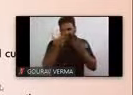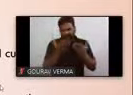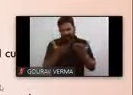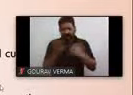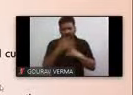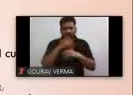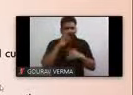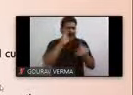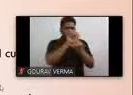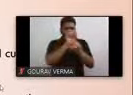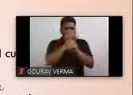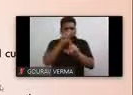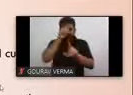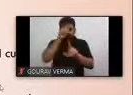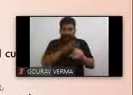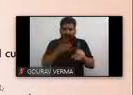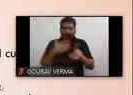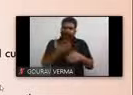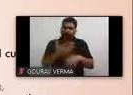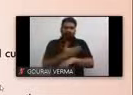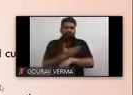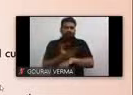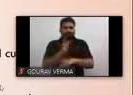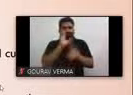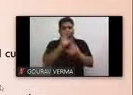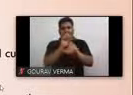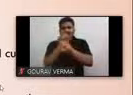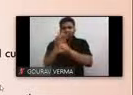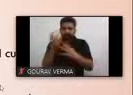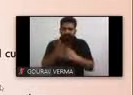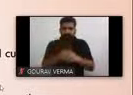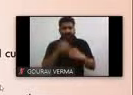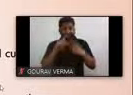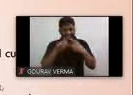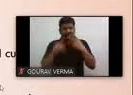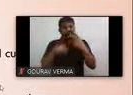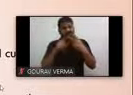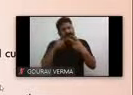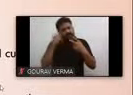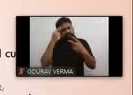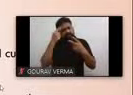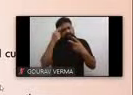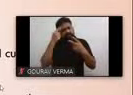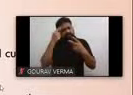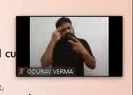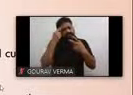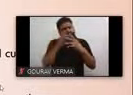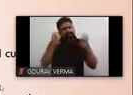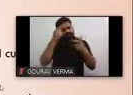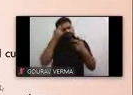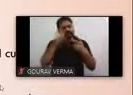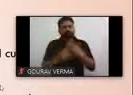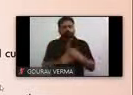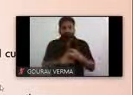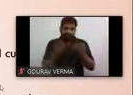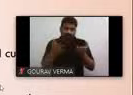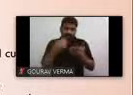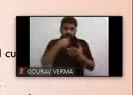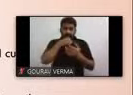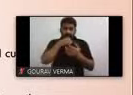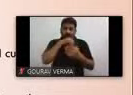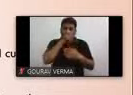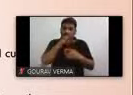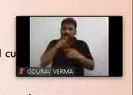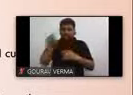आइडेंटिफिकेशन हमारे देश में लेट होता है. फिर एक और कारण है जो आजकल के यंगस्टर्स को